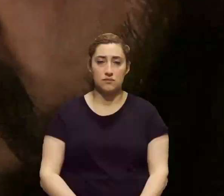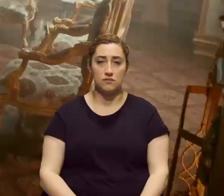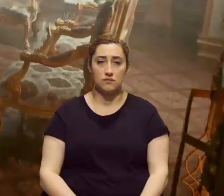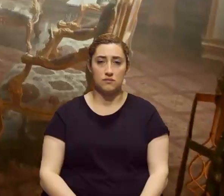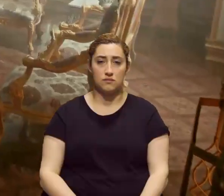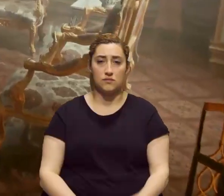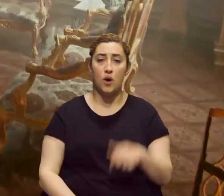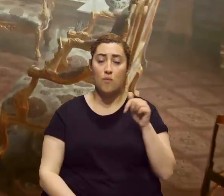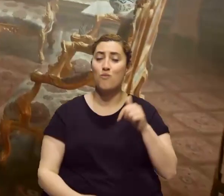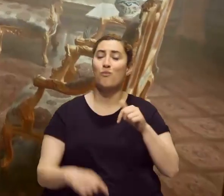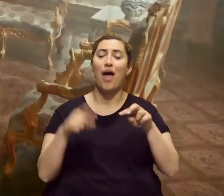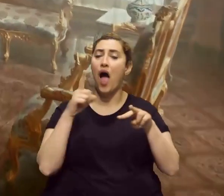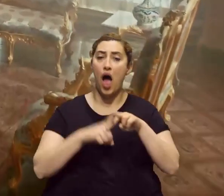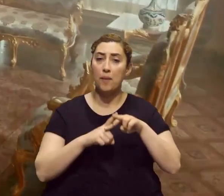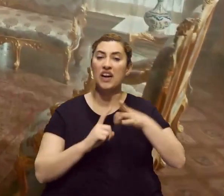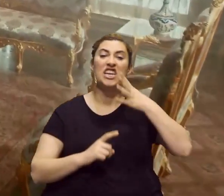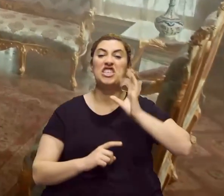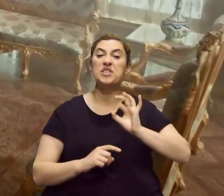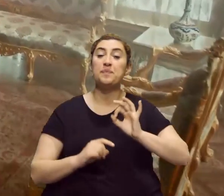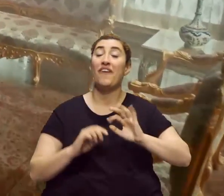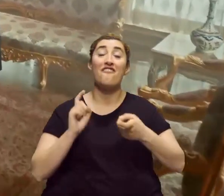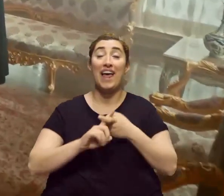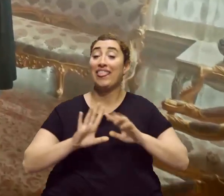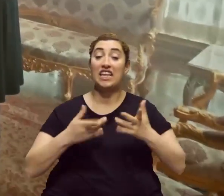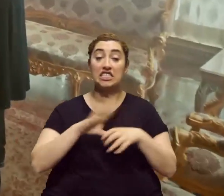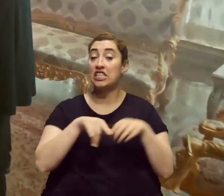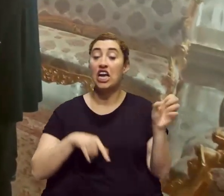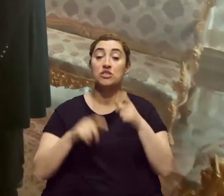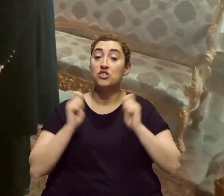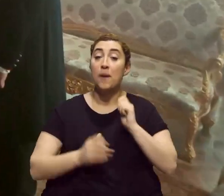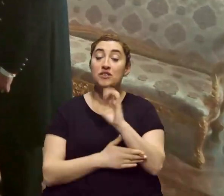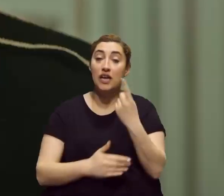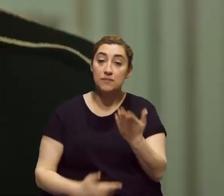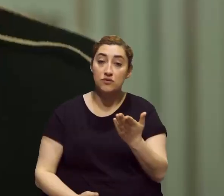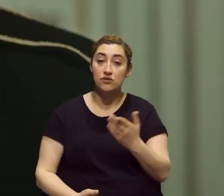Kabir odası. Bu Akbar'ı kim ve nasıl kaçırmış yaver?